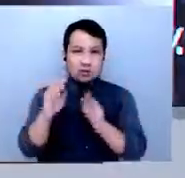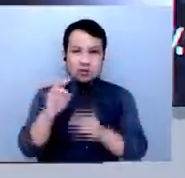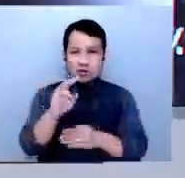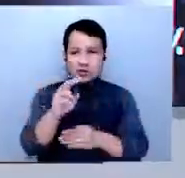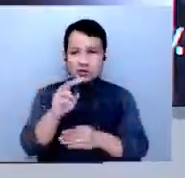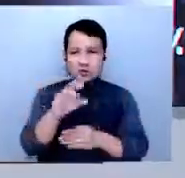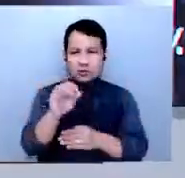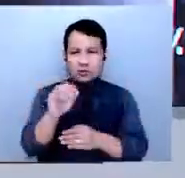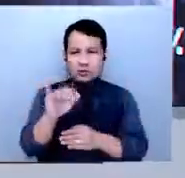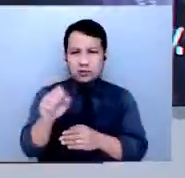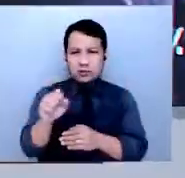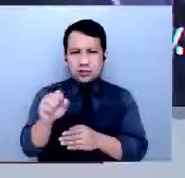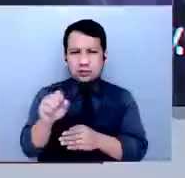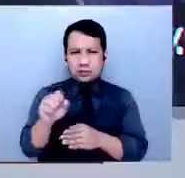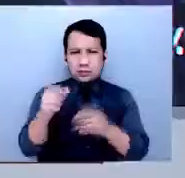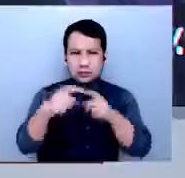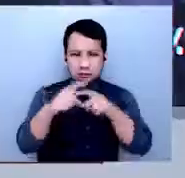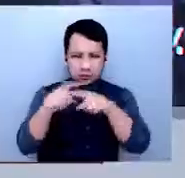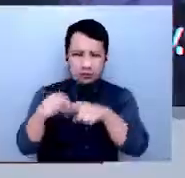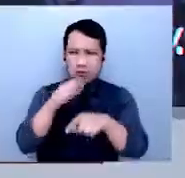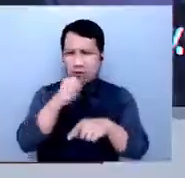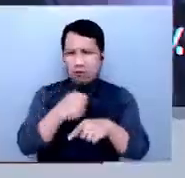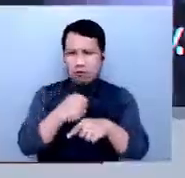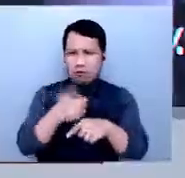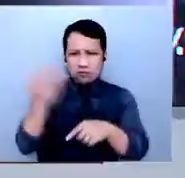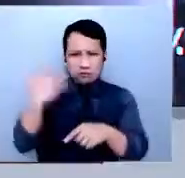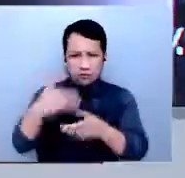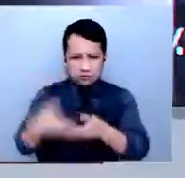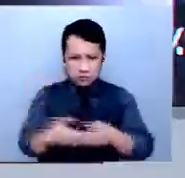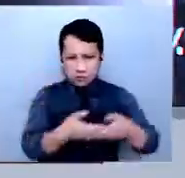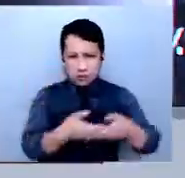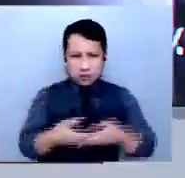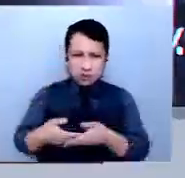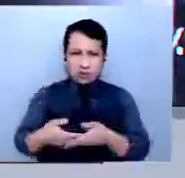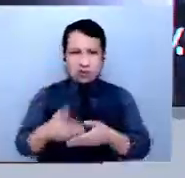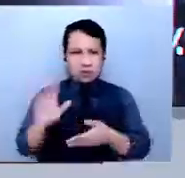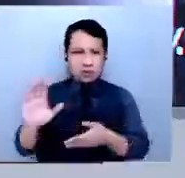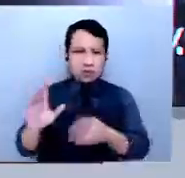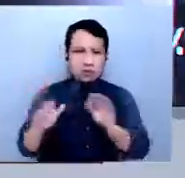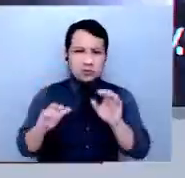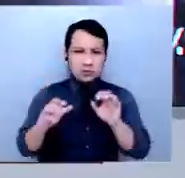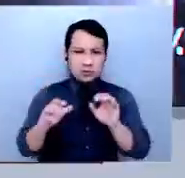gawa sa hanger, lumang banig, duyan at shellfish.